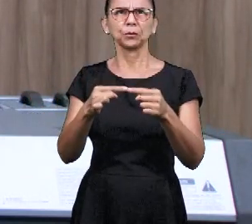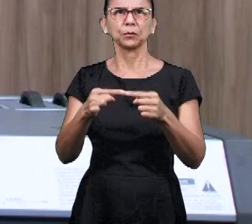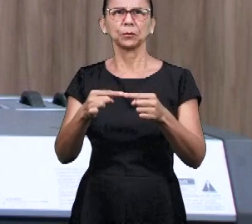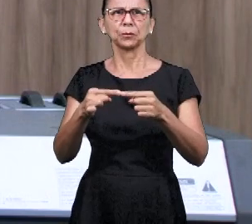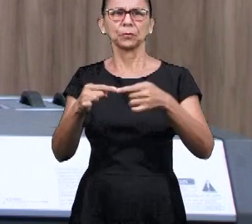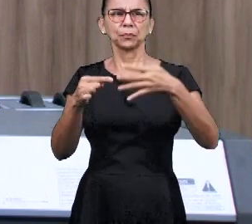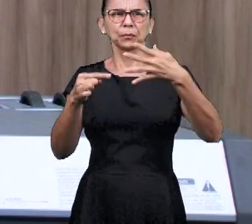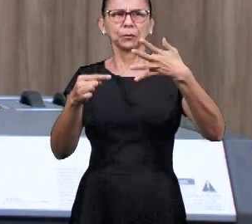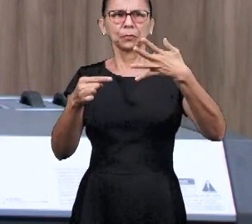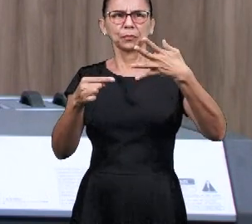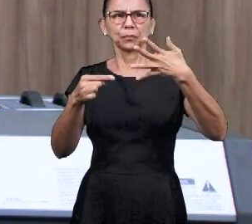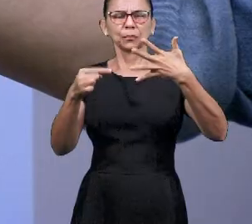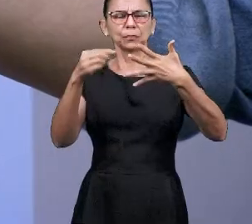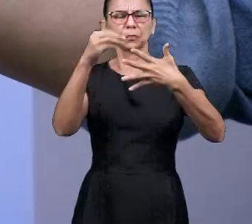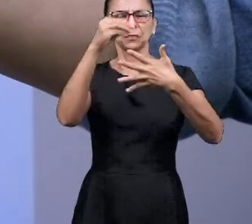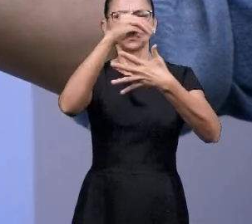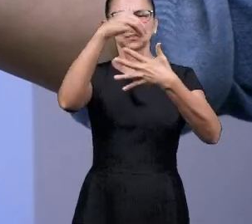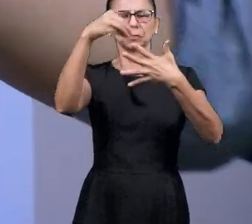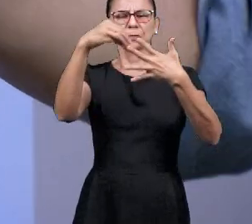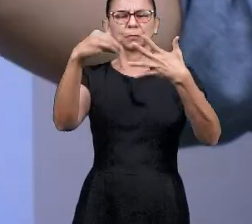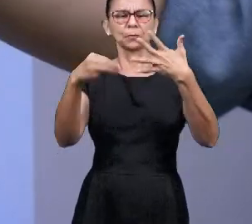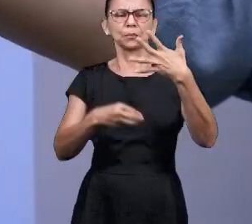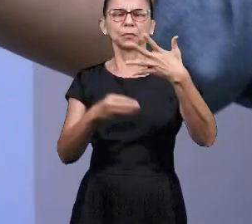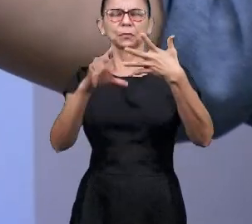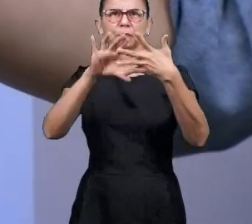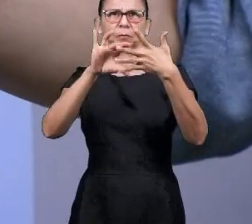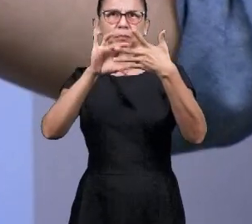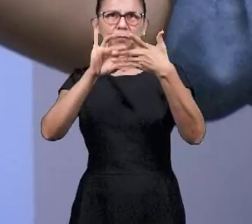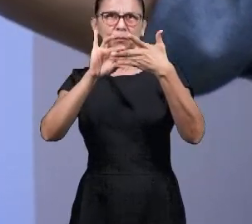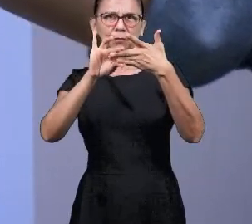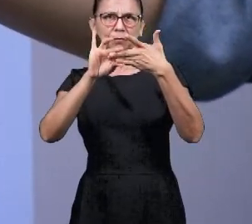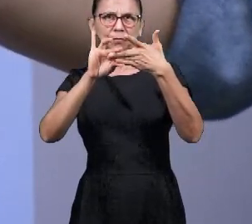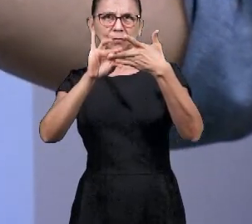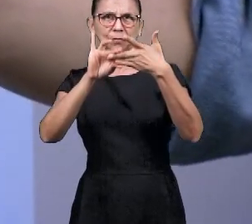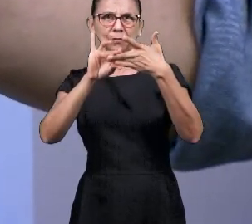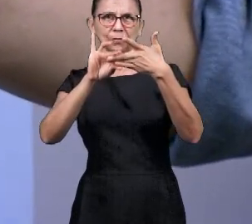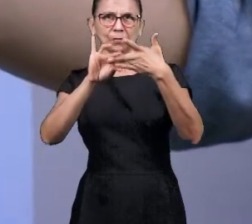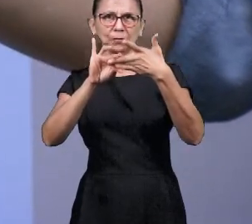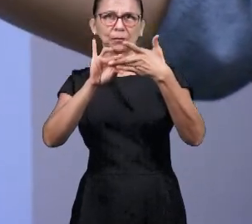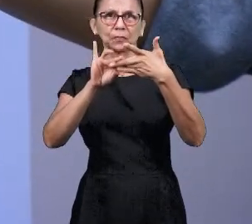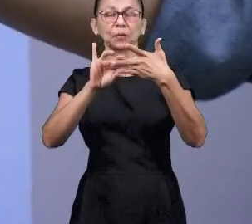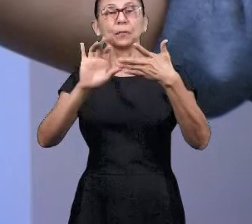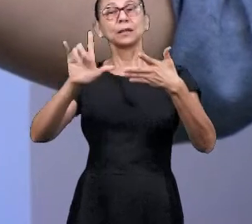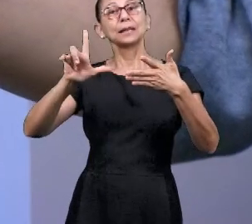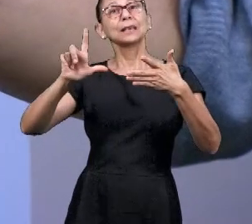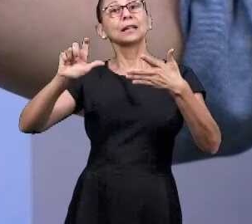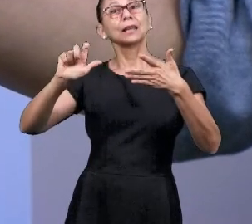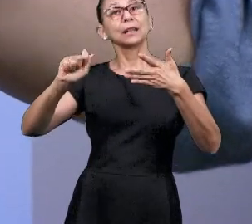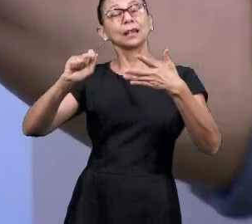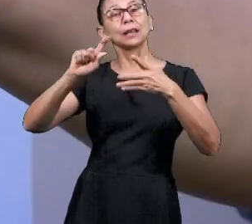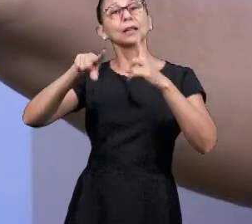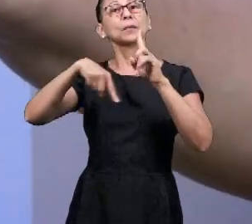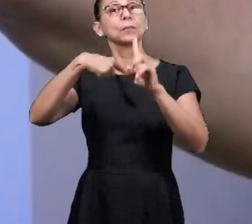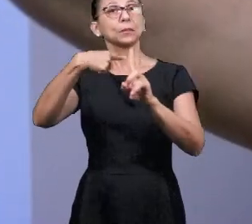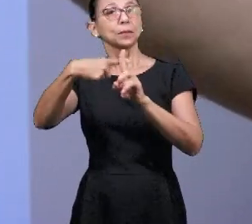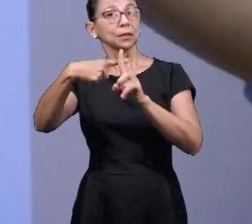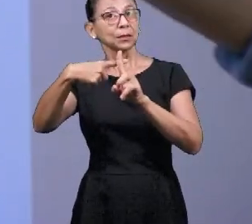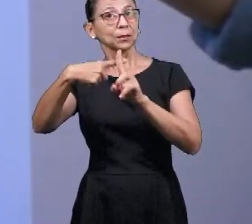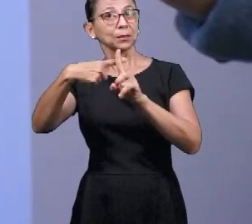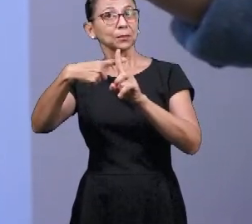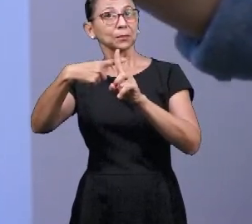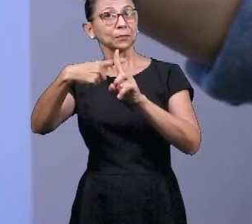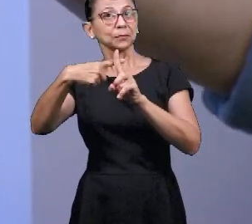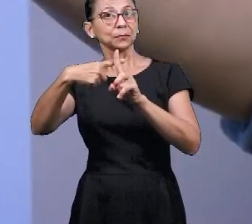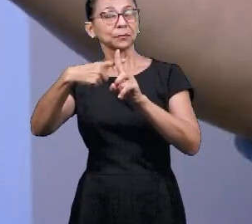Donc, Mi, La, et à ce moment-là, on fait l'accord de La majeur.